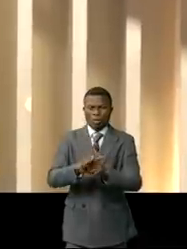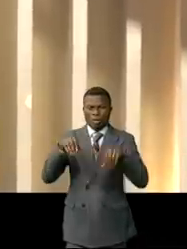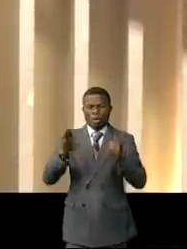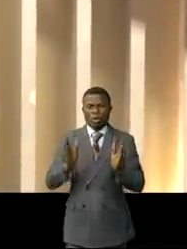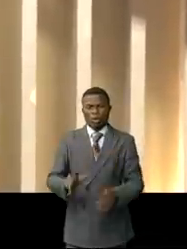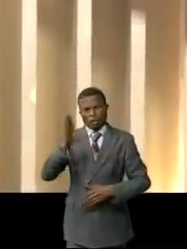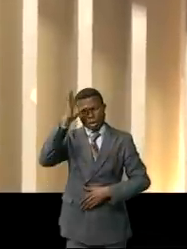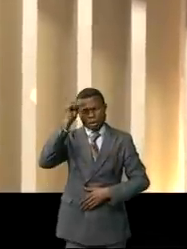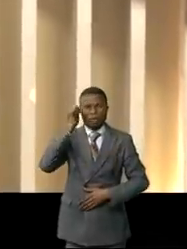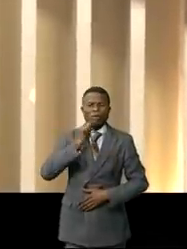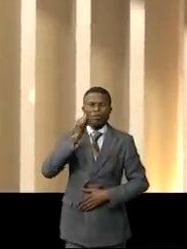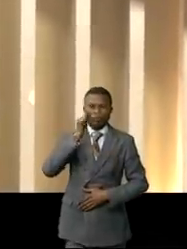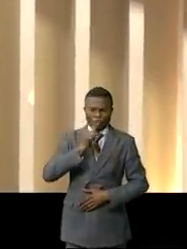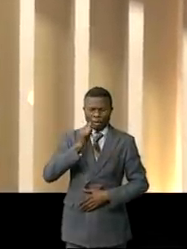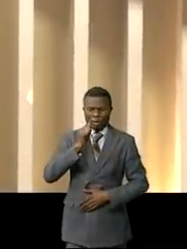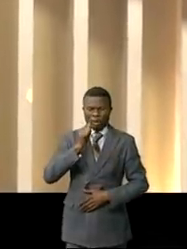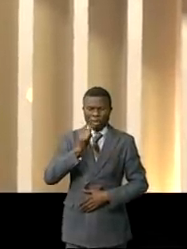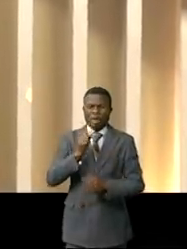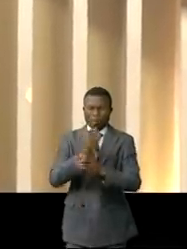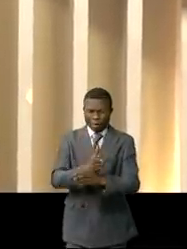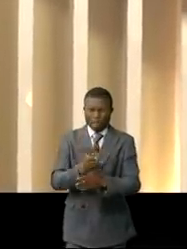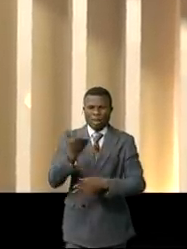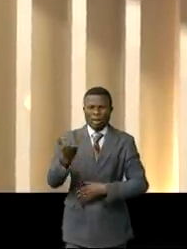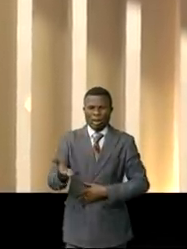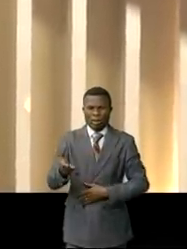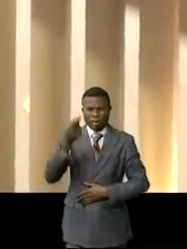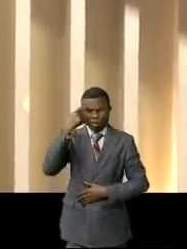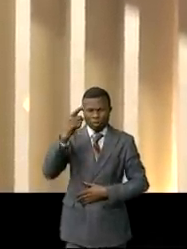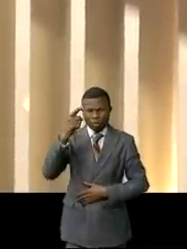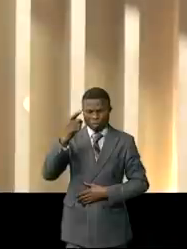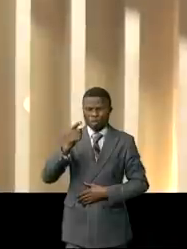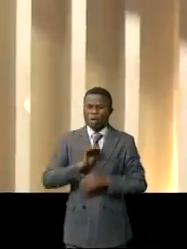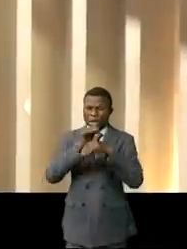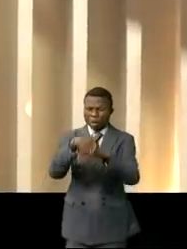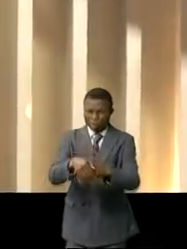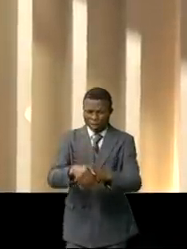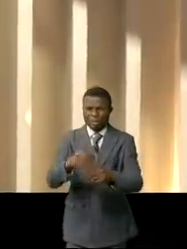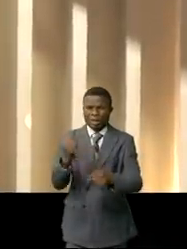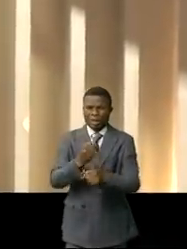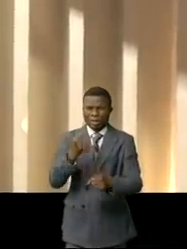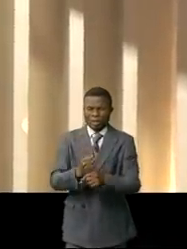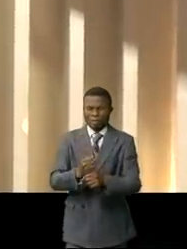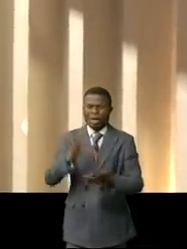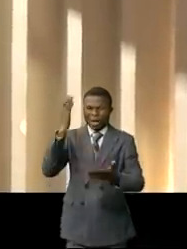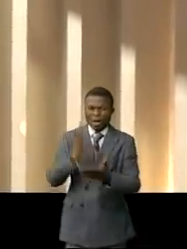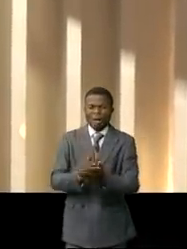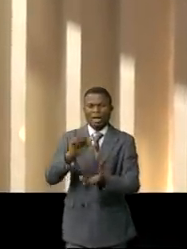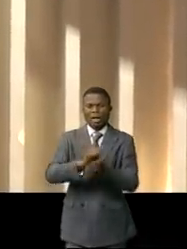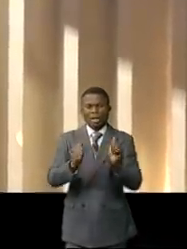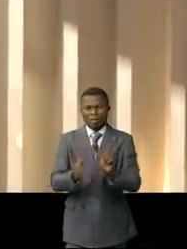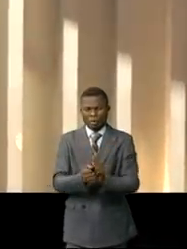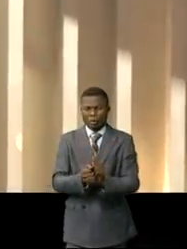Congolaises et de Congolais étaient prêtes à transcender les querelles